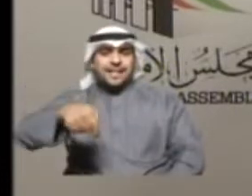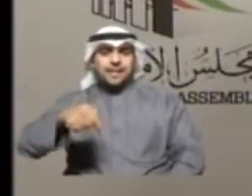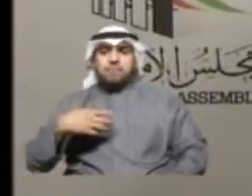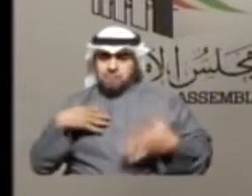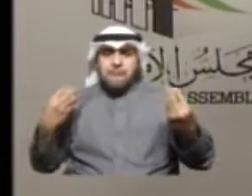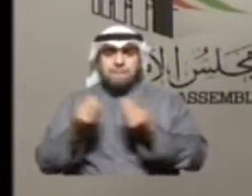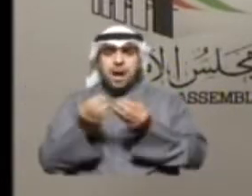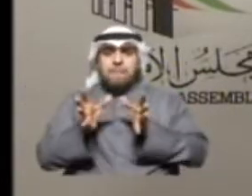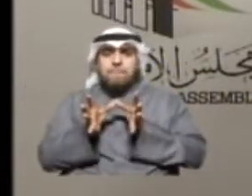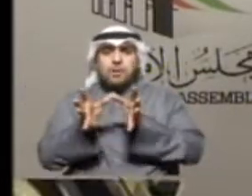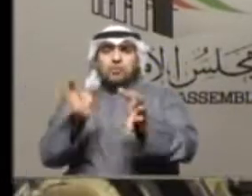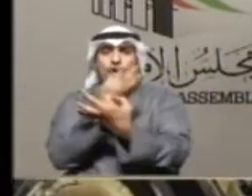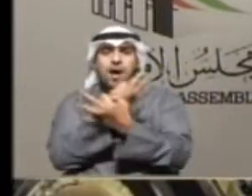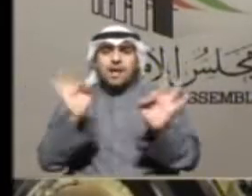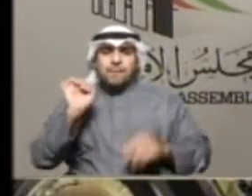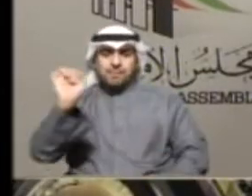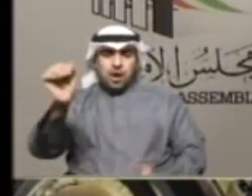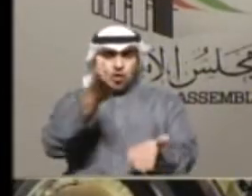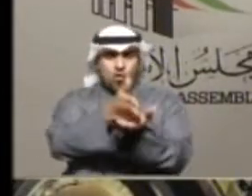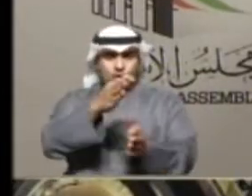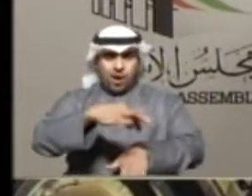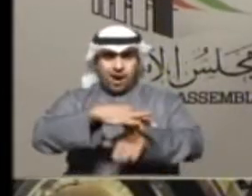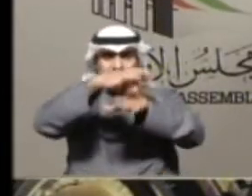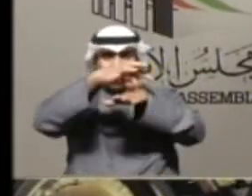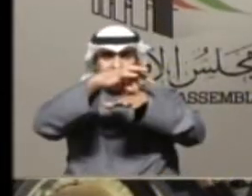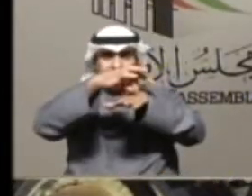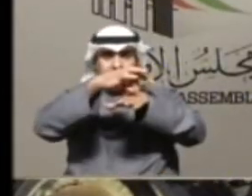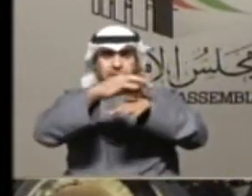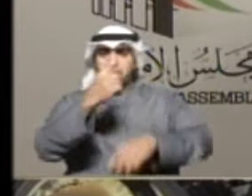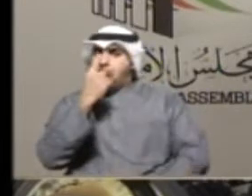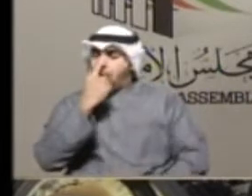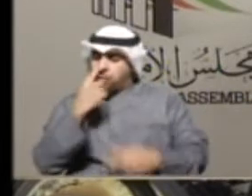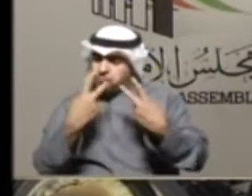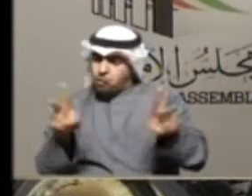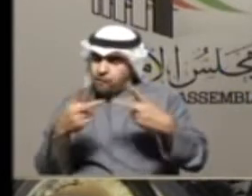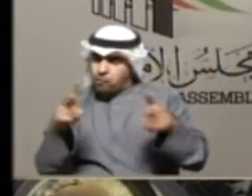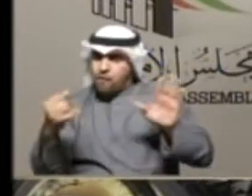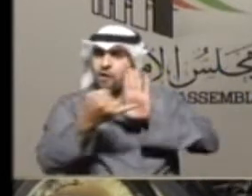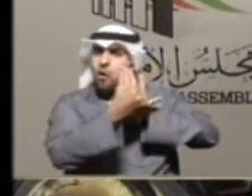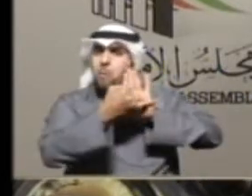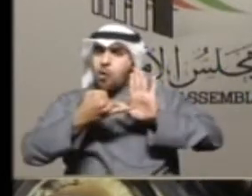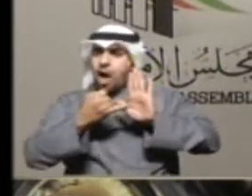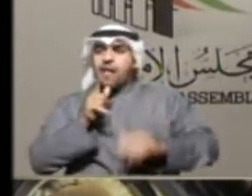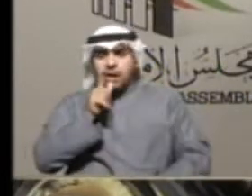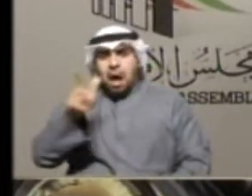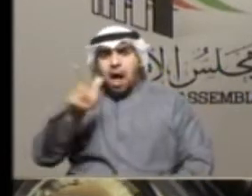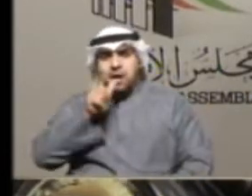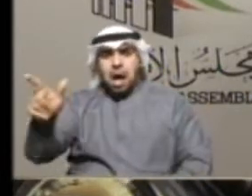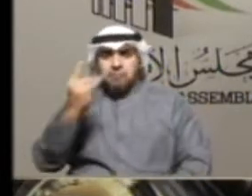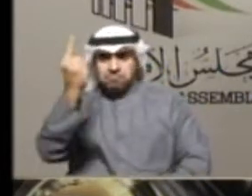والمجموعة يعني الفريق اللي معاه كانوا متقبلين لهذه الملاحظات، واتفقنا